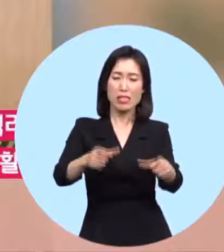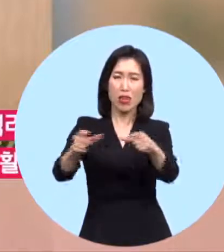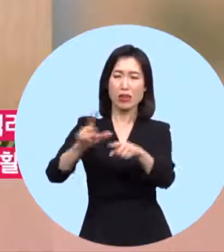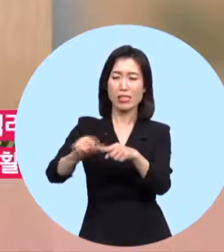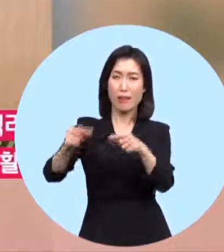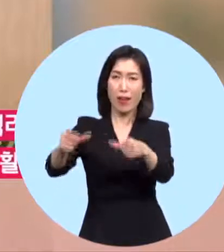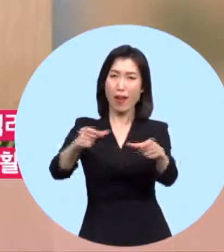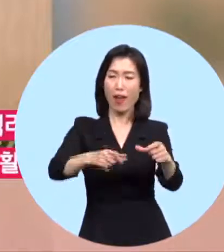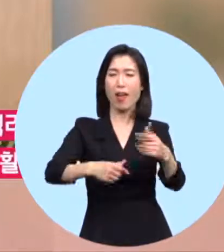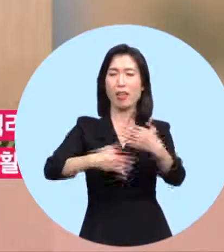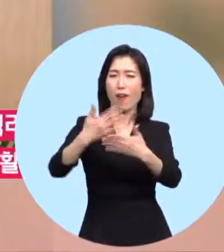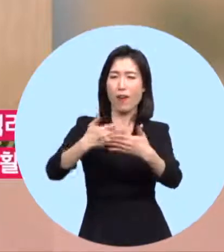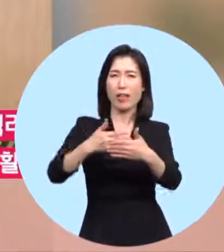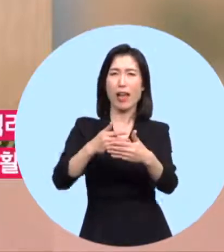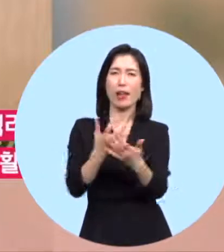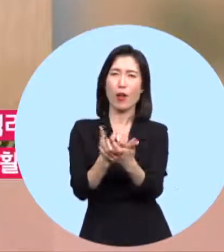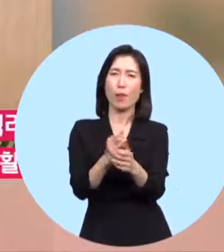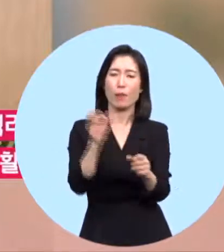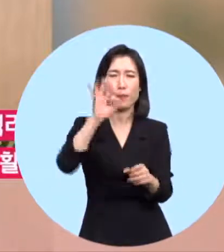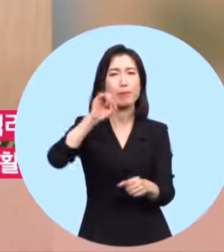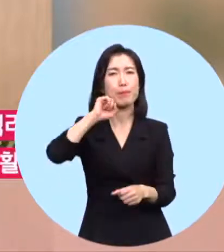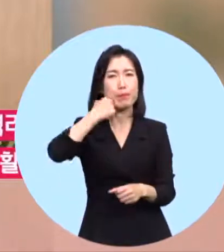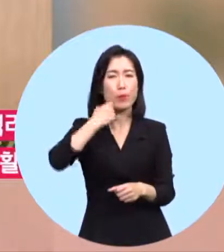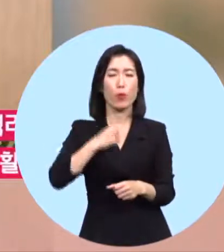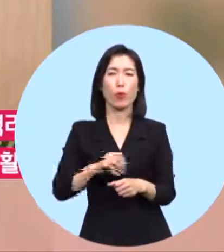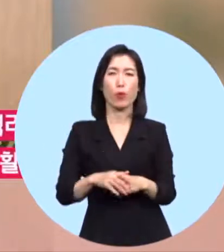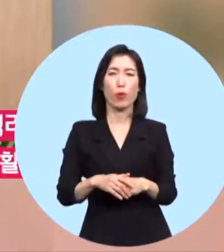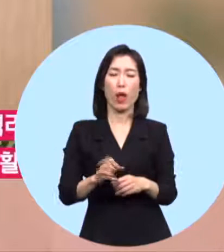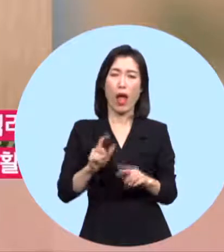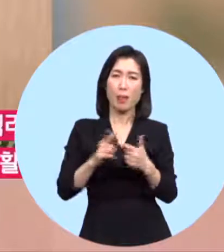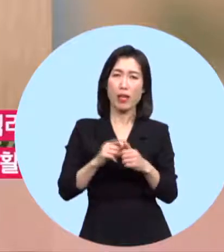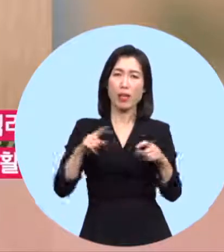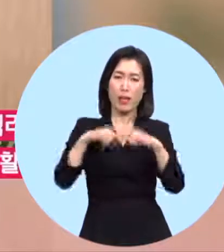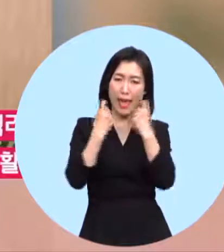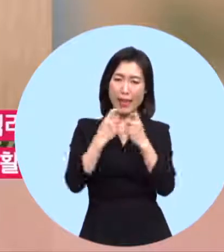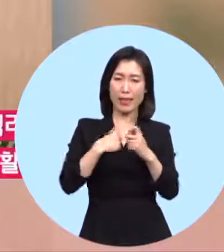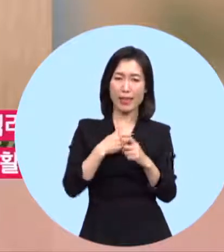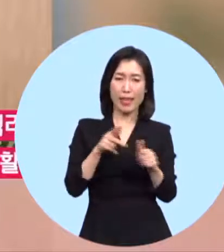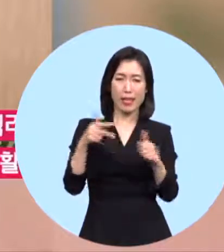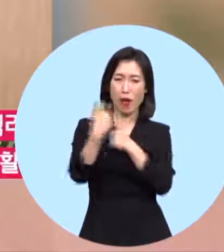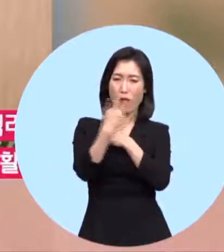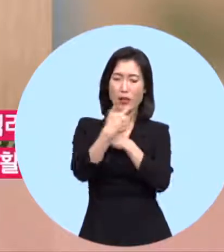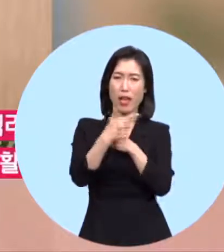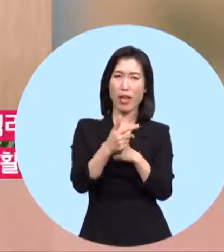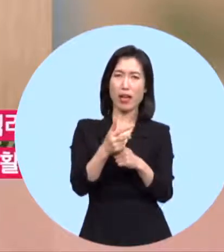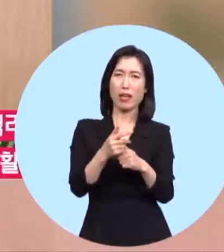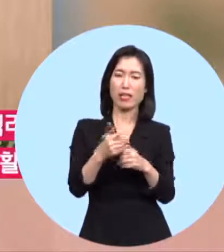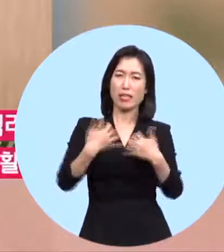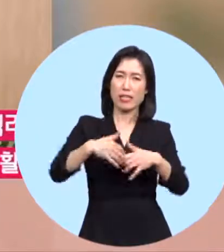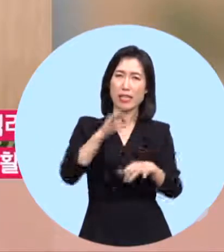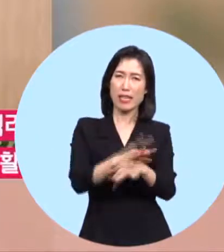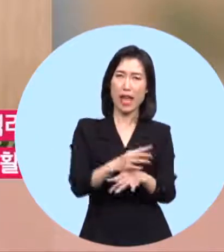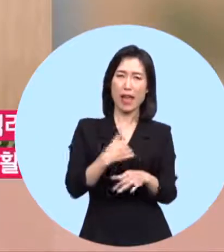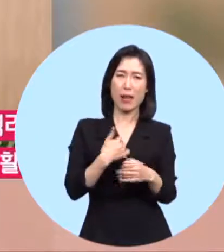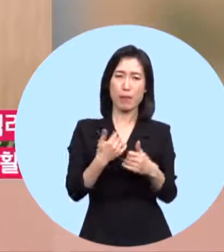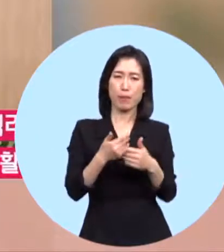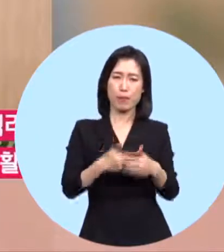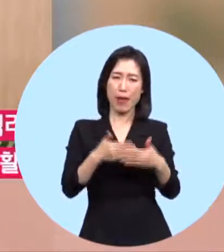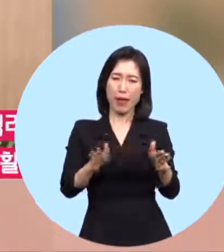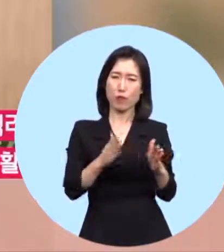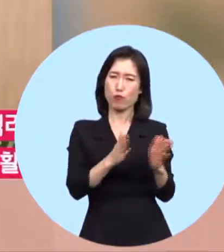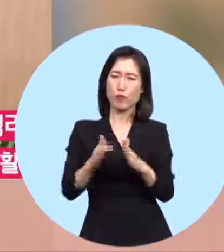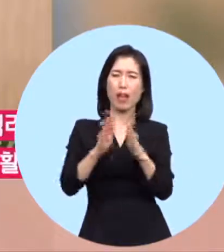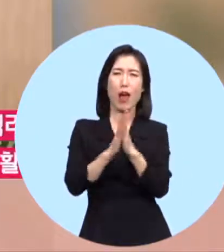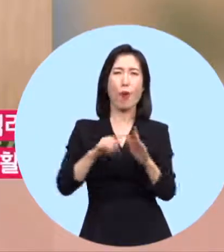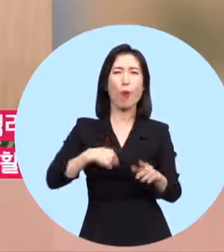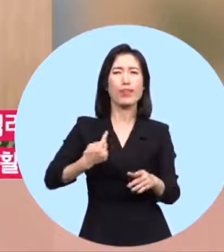찾기는 어렵고 개인이나 개별 기관이 영상 장비를 구입하고 설치한다는 것은 한계가 있다는